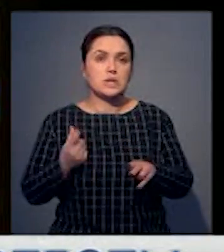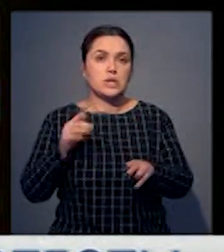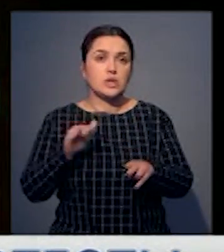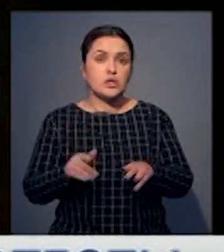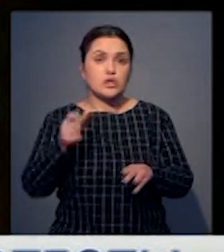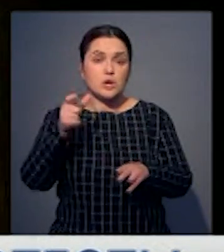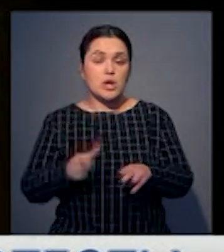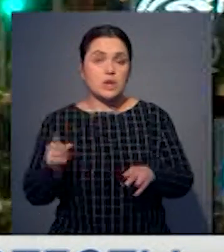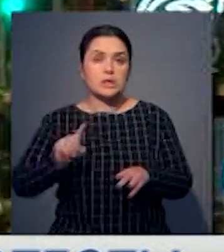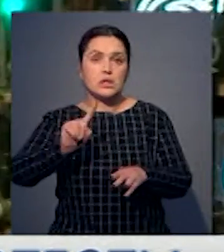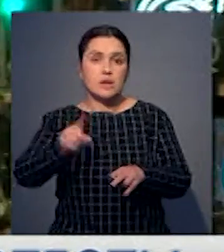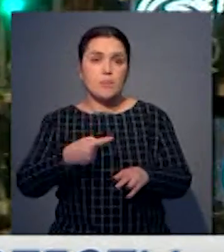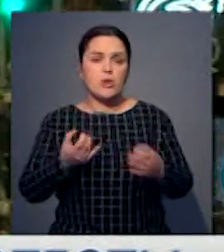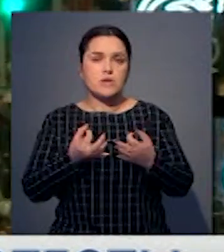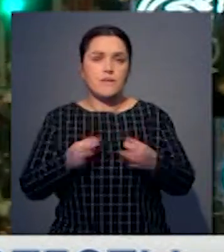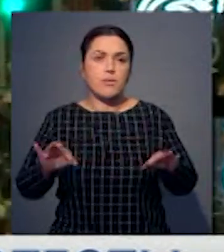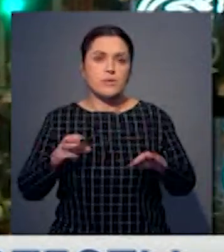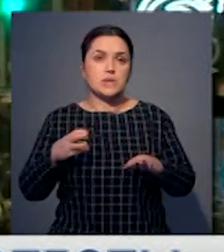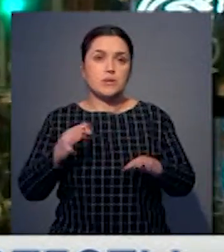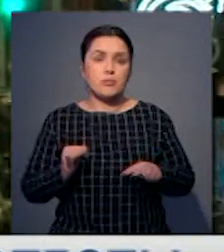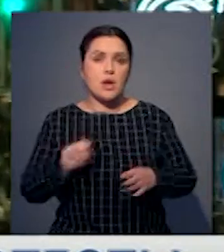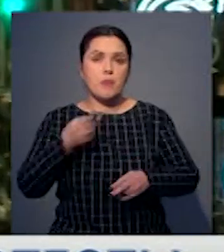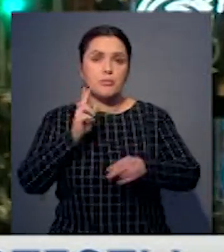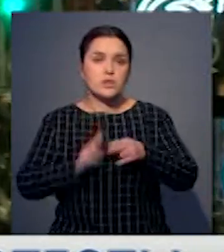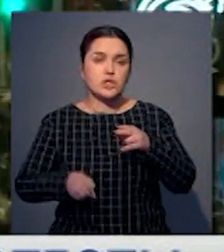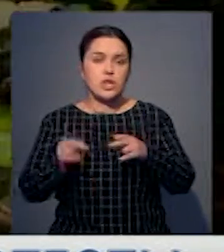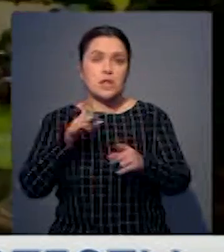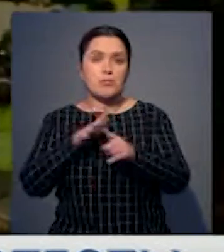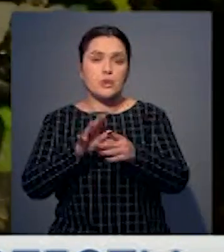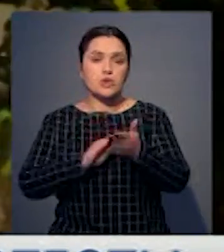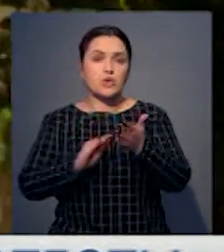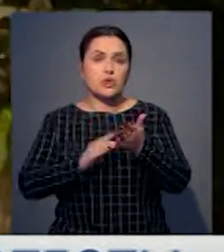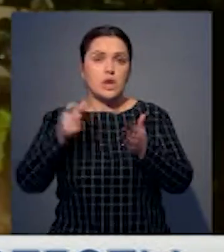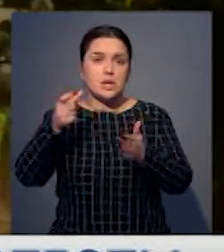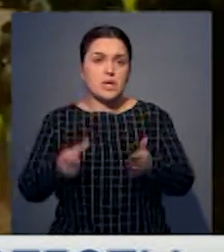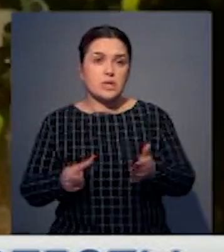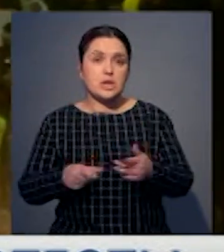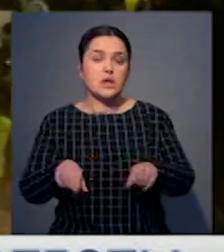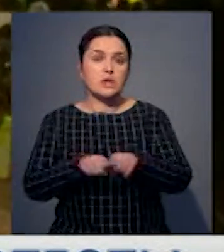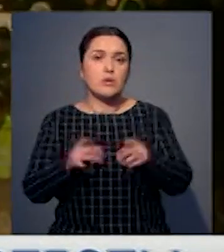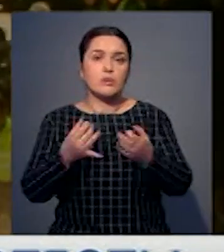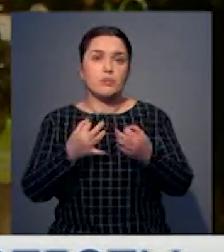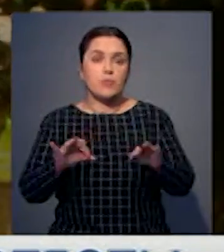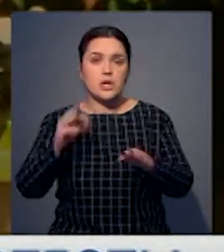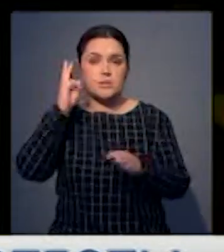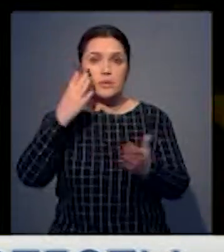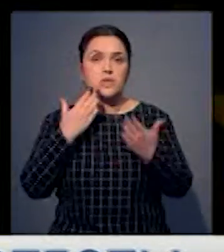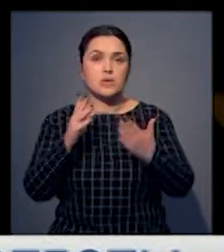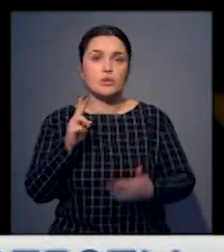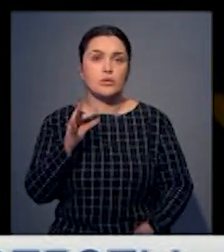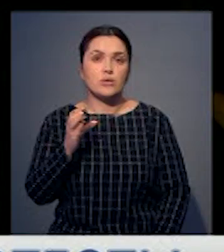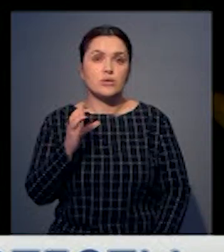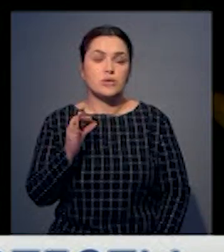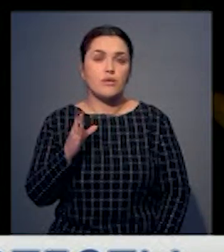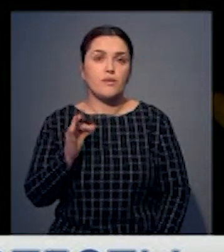участников. Их основные требования – свобода СМИ, прекращение нападений на журналистов и оппозиционных деятелей, а также прозрачность дипотношений